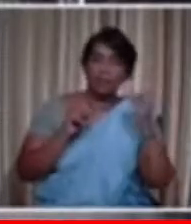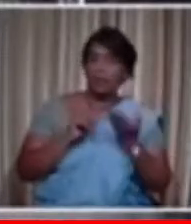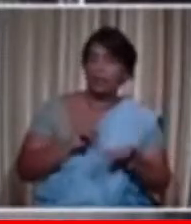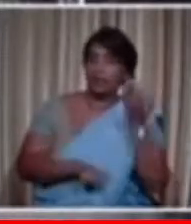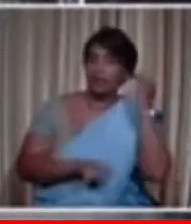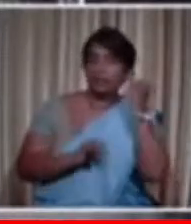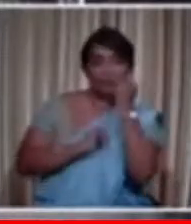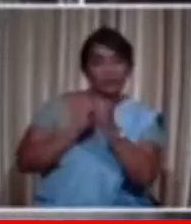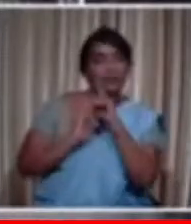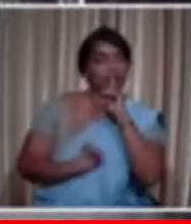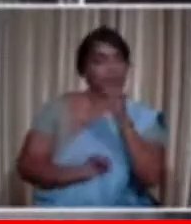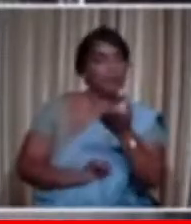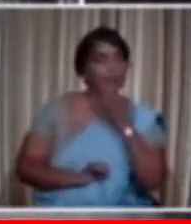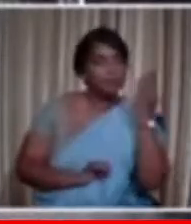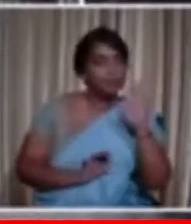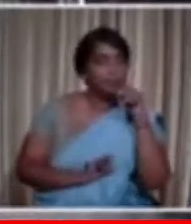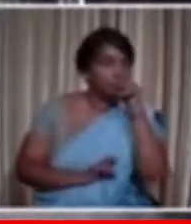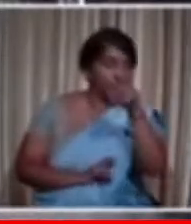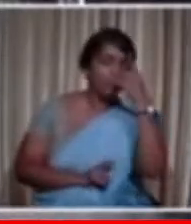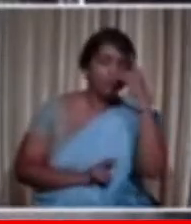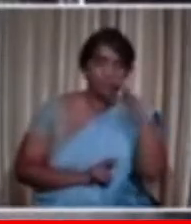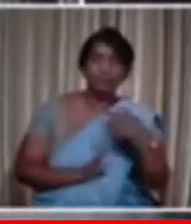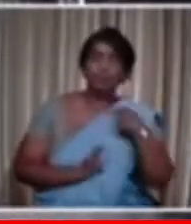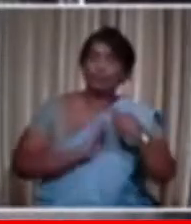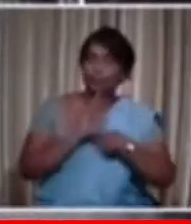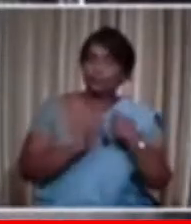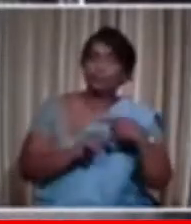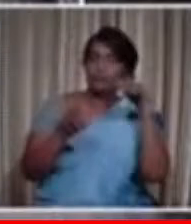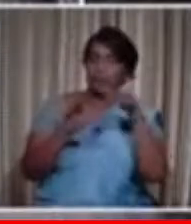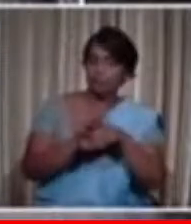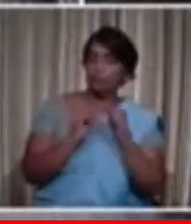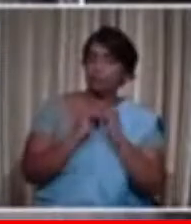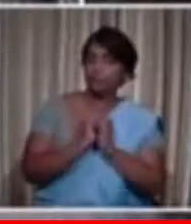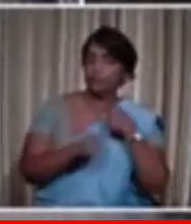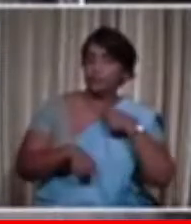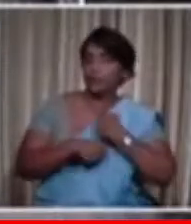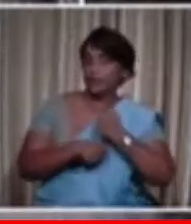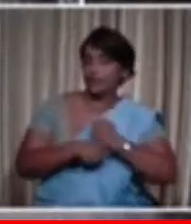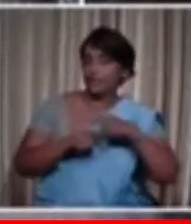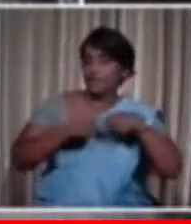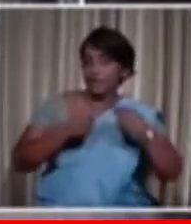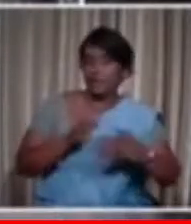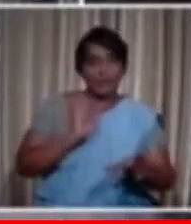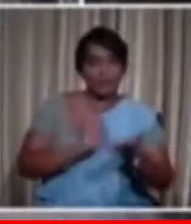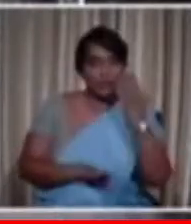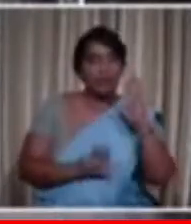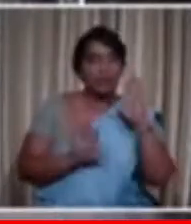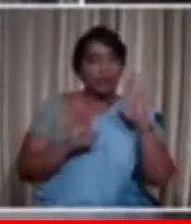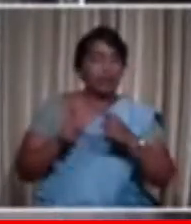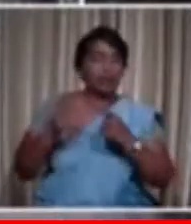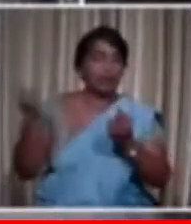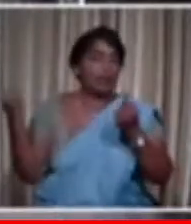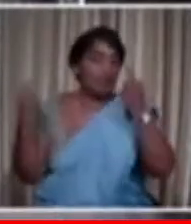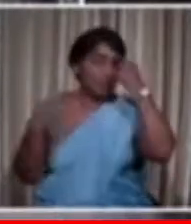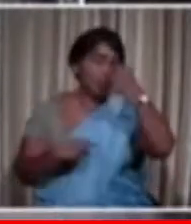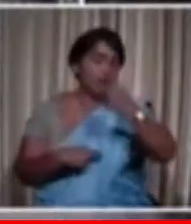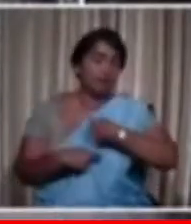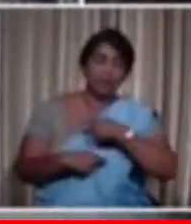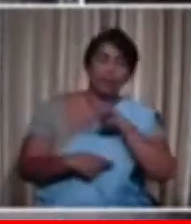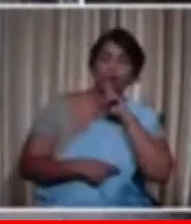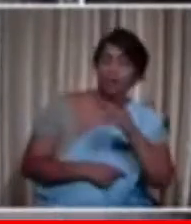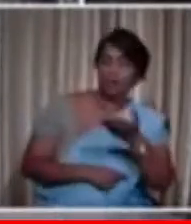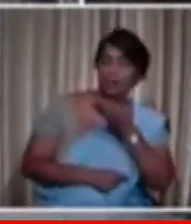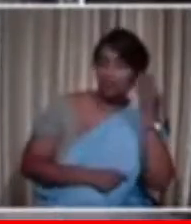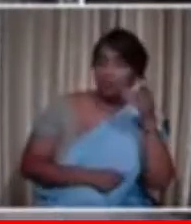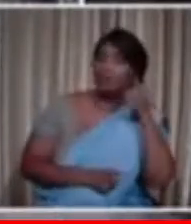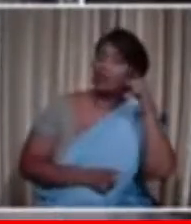අපිට චෝදනාවක් කරන්න පුළුවන් ඔබ නිසා රටේ නිර්ර්ථකව රාජ්‍ය වේදම වැඩි වුණා කියලා කියන්න පුළුවන් අර පැත්තේ ඉඳලා අපේ පැත්තට චෝදනා කරන්න